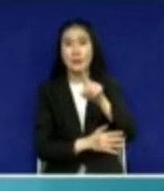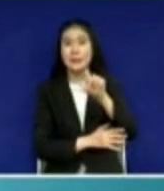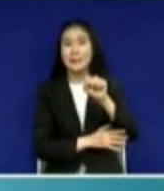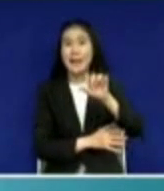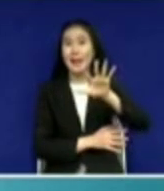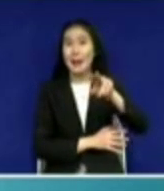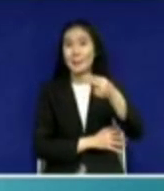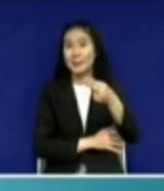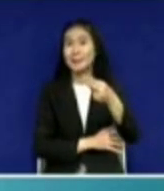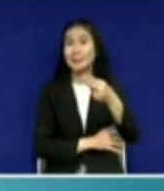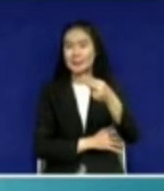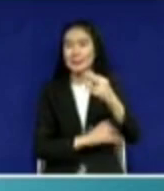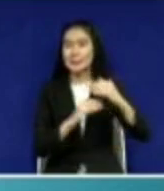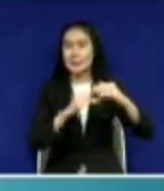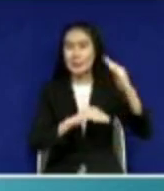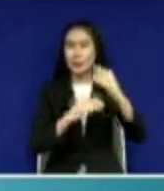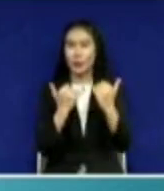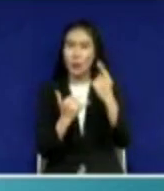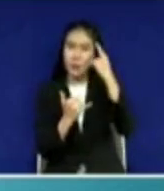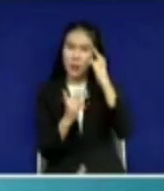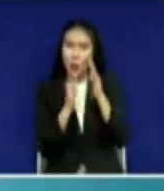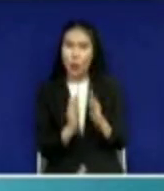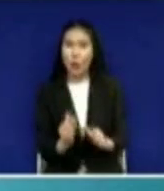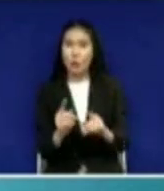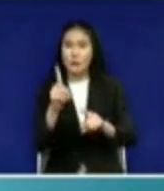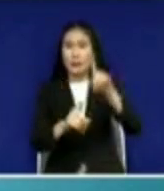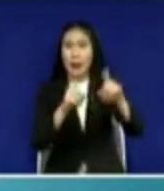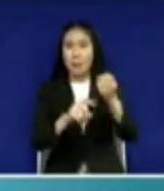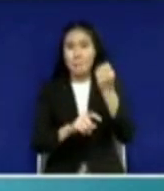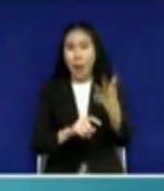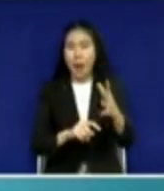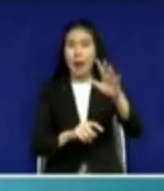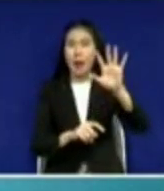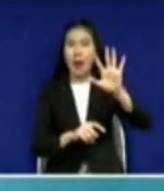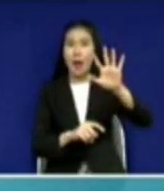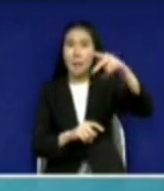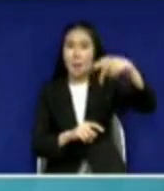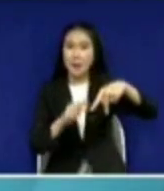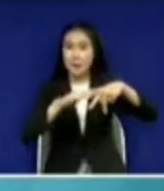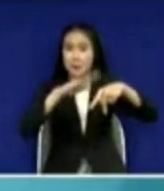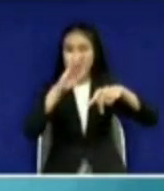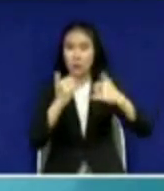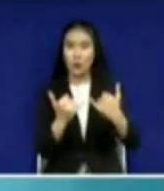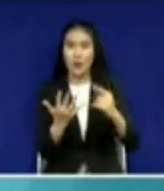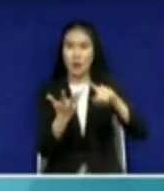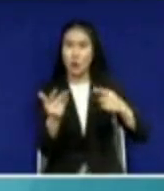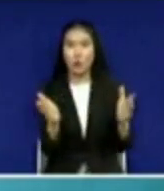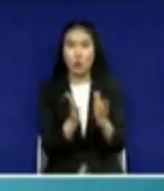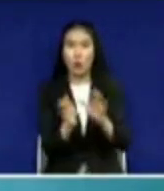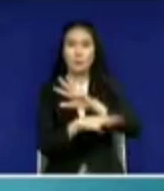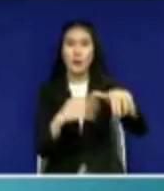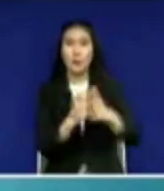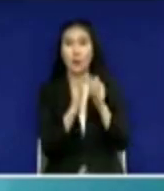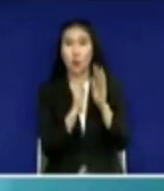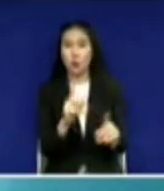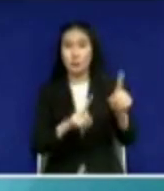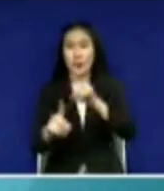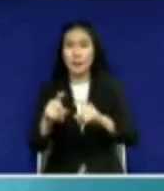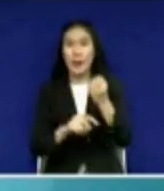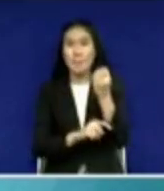ายแล้ววันนี้มีผู้เสียชีวิตมากกว่า 5,000 คนนะคะรวมมีผู้เสียชีวิตแล้วมากก